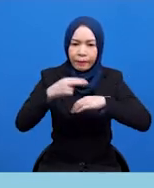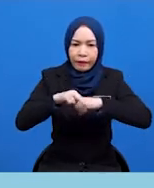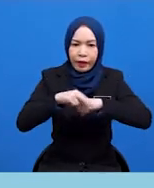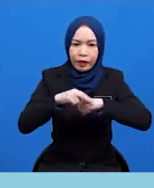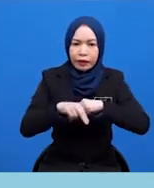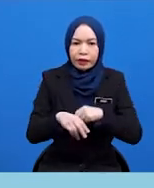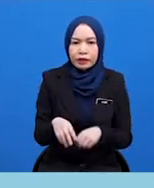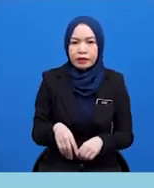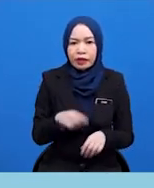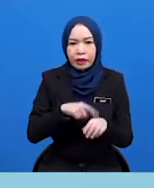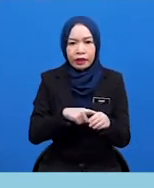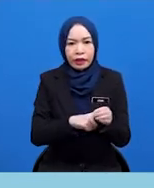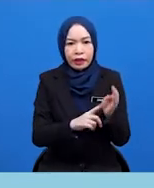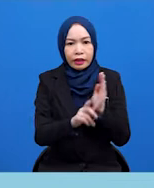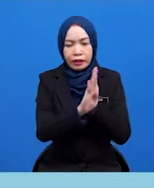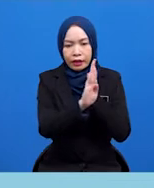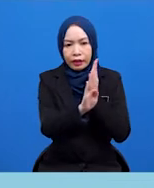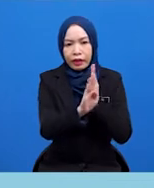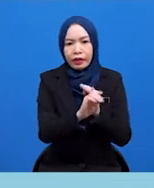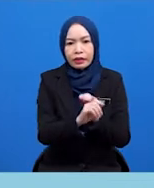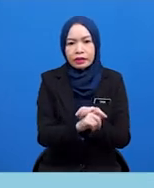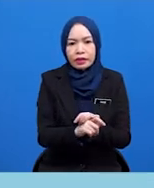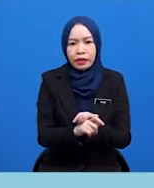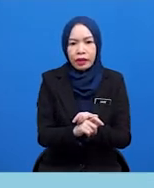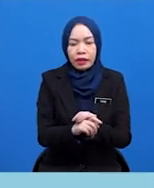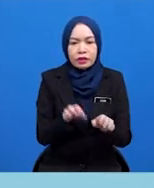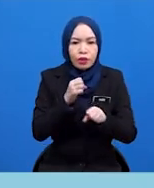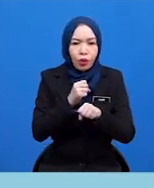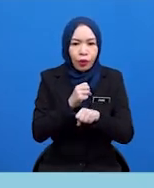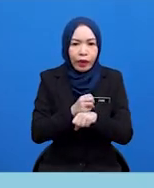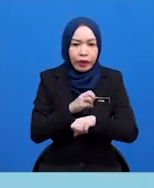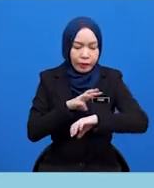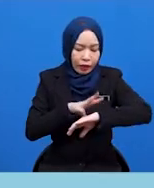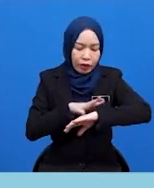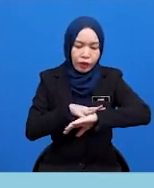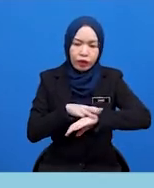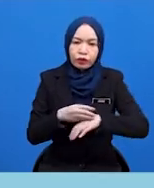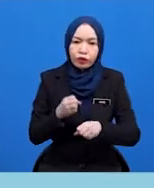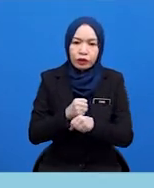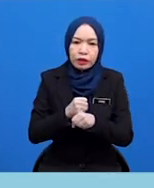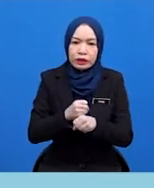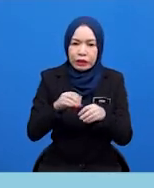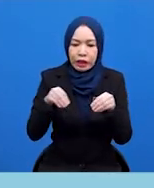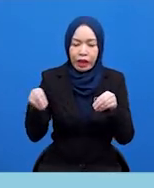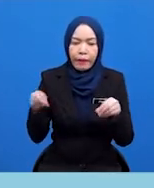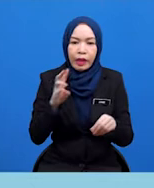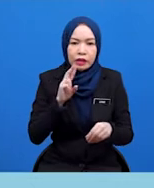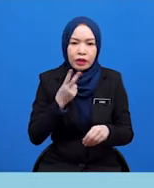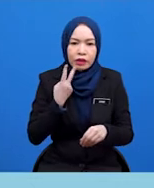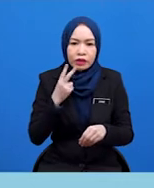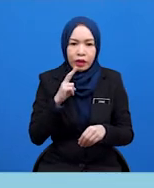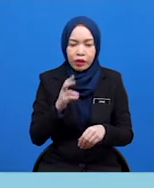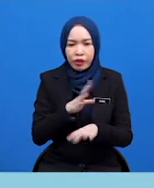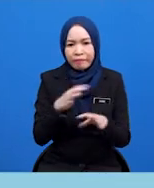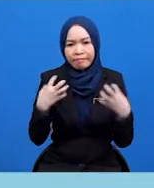dan diteres semasa kerja-kerja penanaman sayur-sayuran menyebabkan tiada cengkaman akar